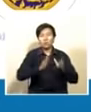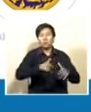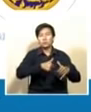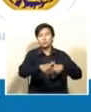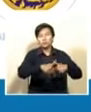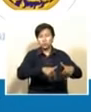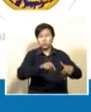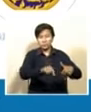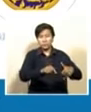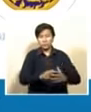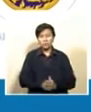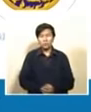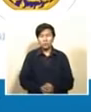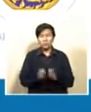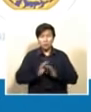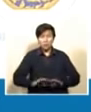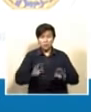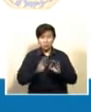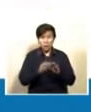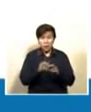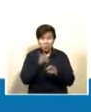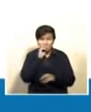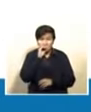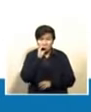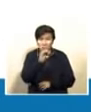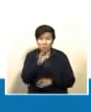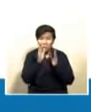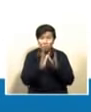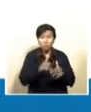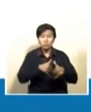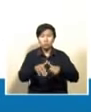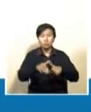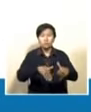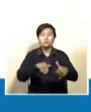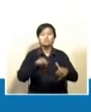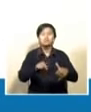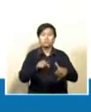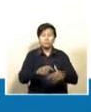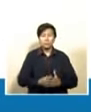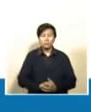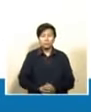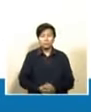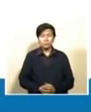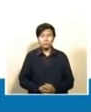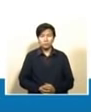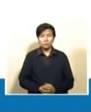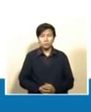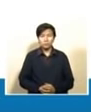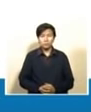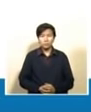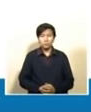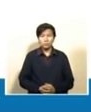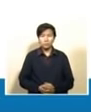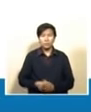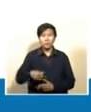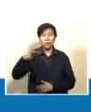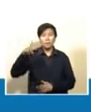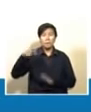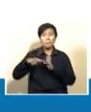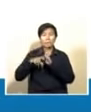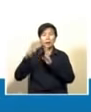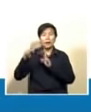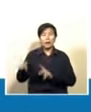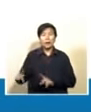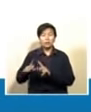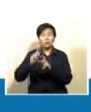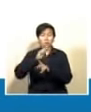ายสู่ทุกภูมิภาคในประเทศไทยก็ได้มีการบริหารจัดการร่วมกับกระทรวงมหาดไทยนะครับโดย